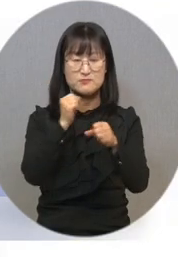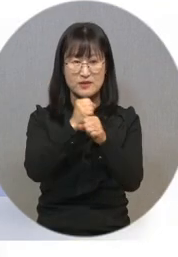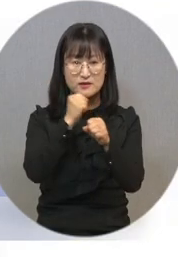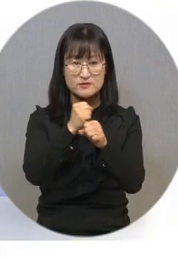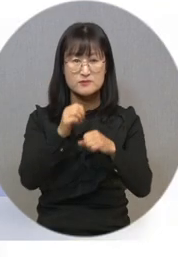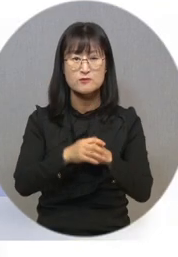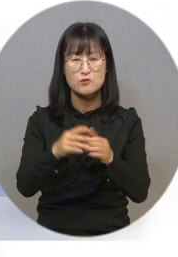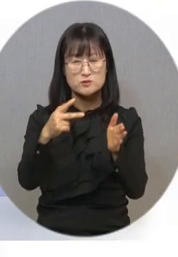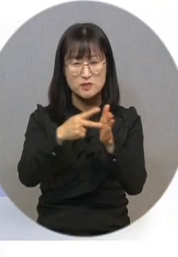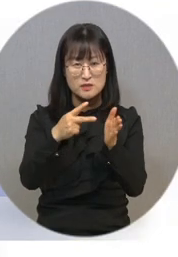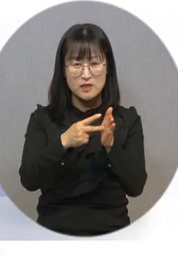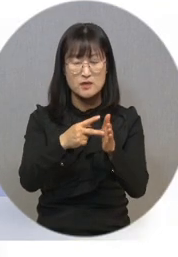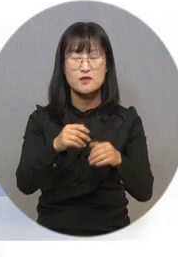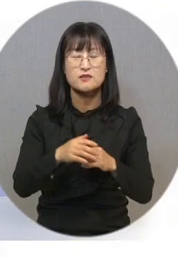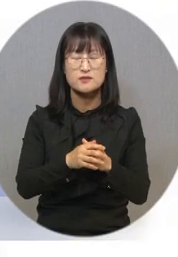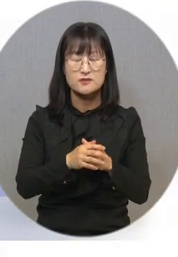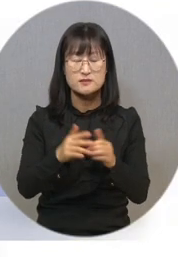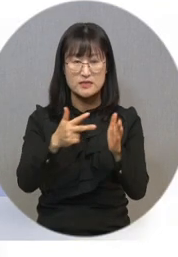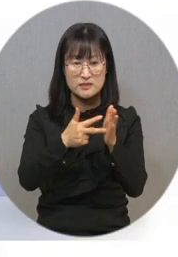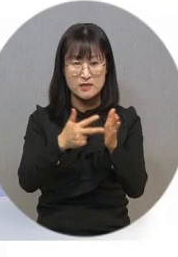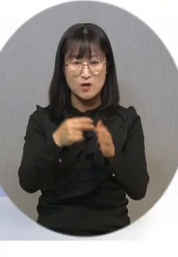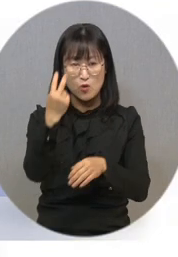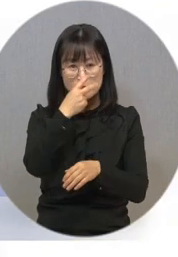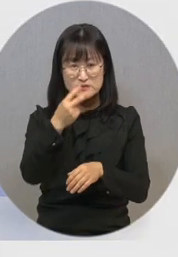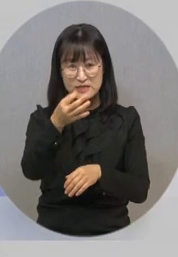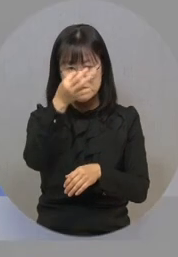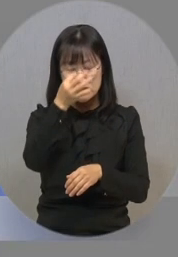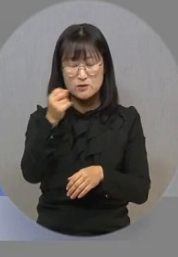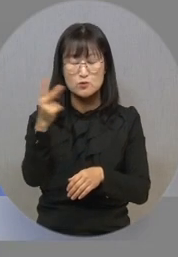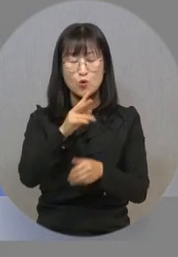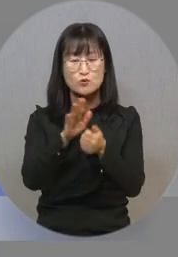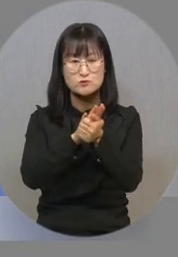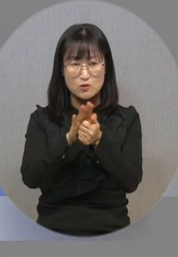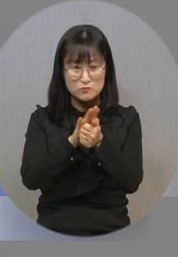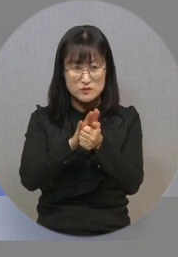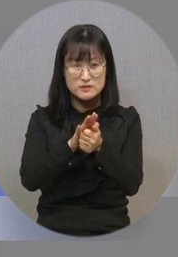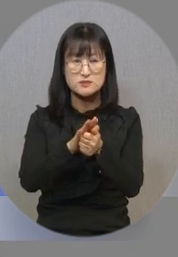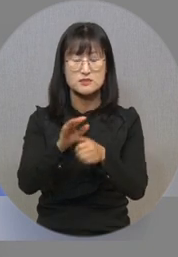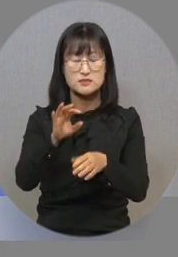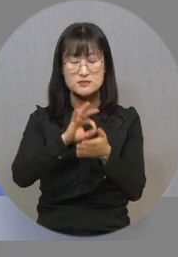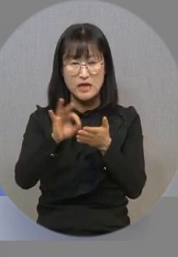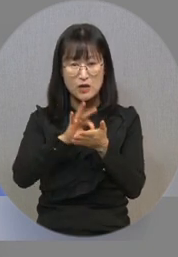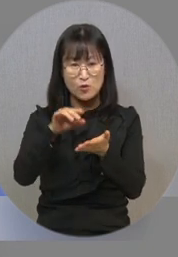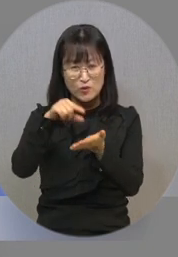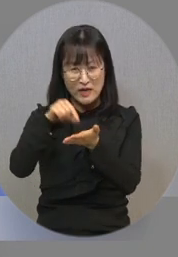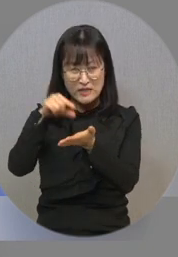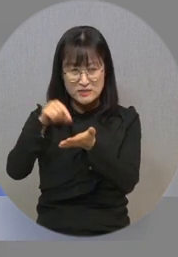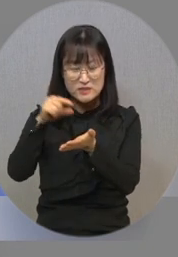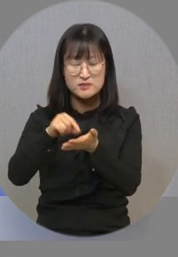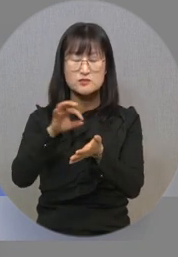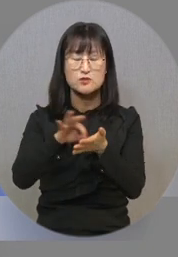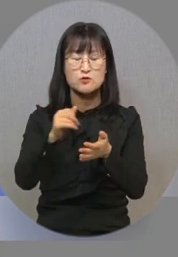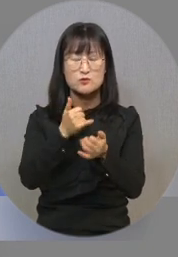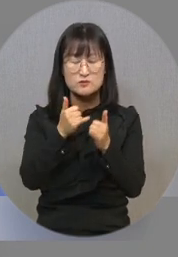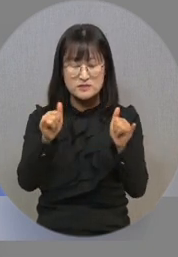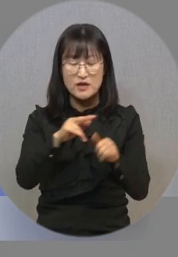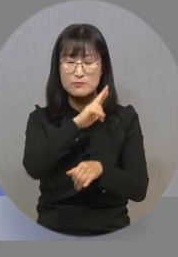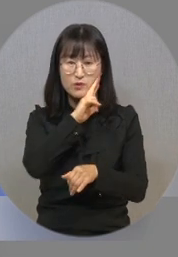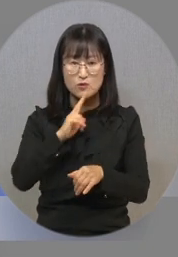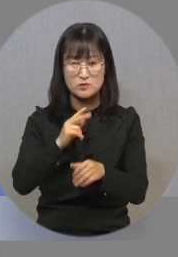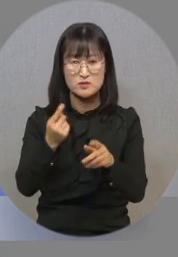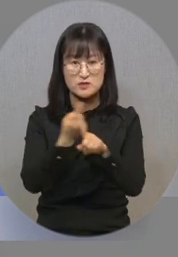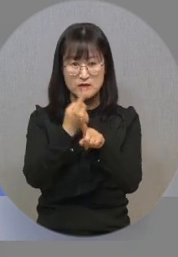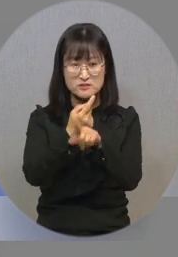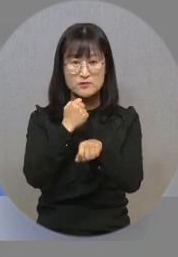재단은 관광정보의 검색 기능 강화와 서비스 이용 절차 간소화 등으로 이용자들의 편의를 개선 했는데요